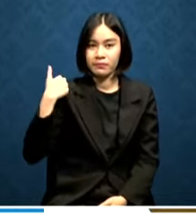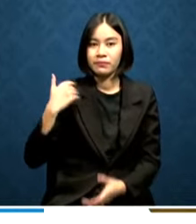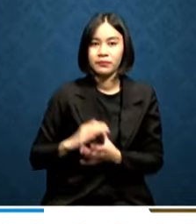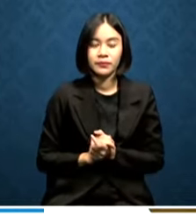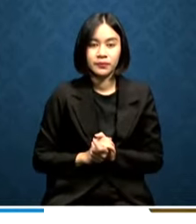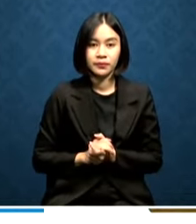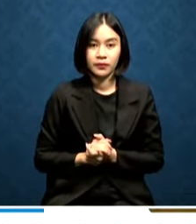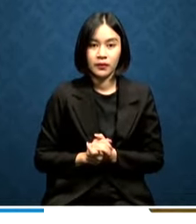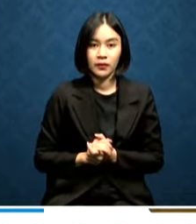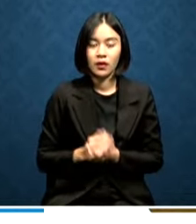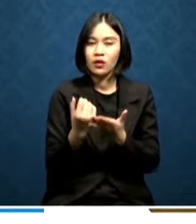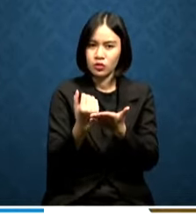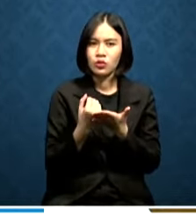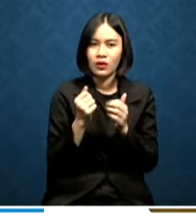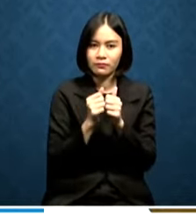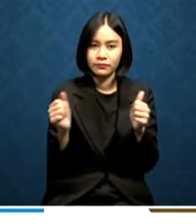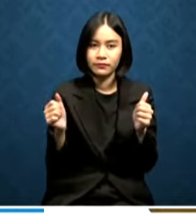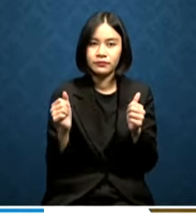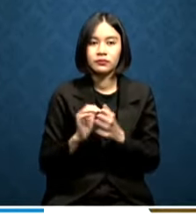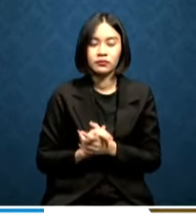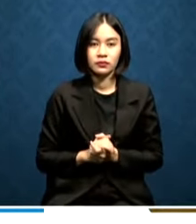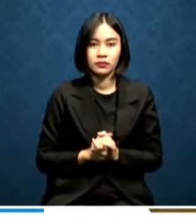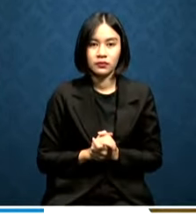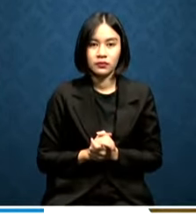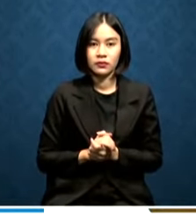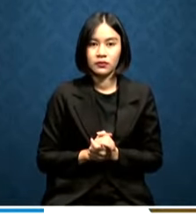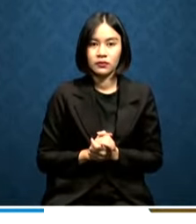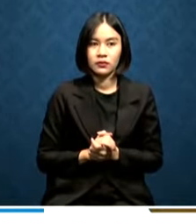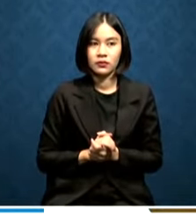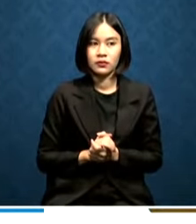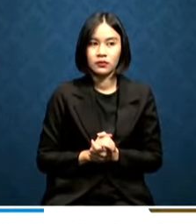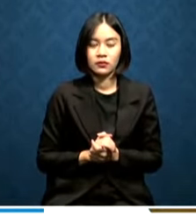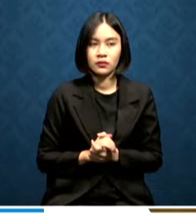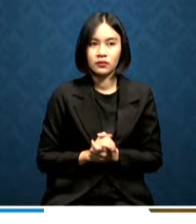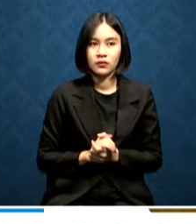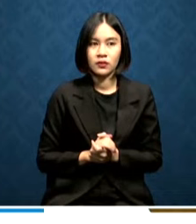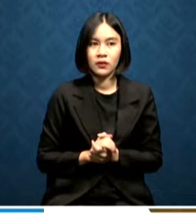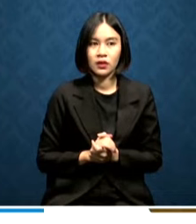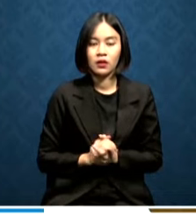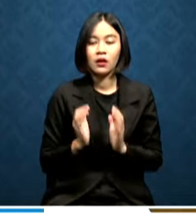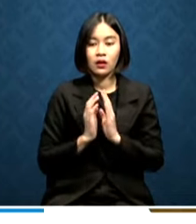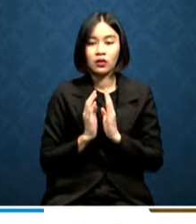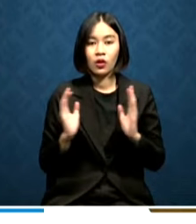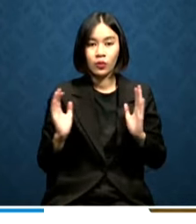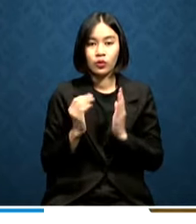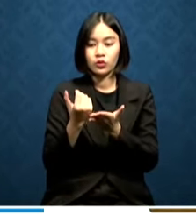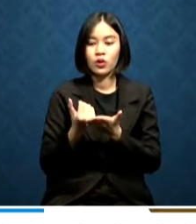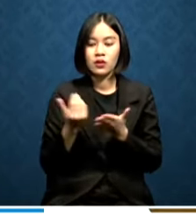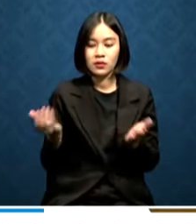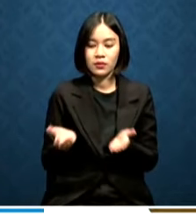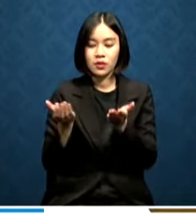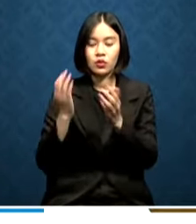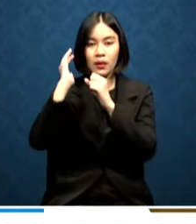ซึ่งมันช่วยได้เยอะนะครับท่านสวสุรชาติต้องขอบคุณท่านนะครับที่สนับสนุนเป็นอย่างมากนะ